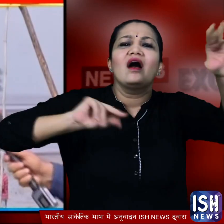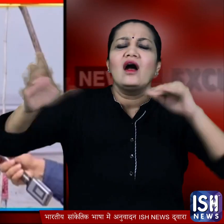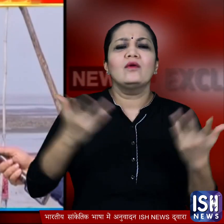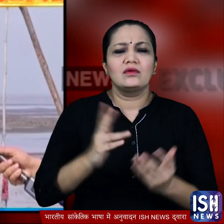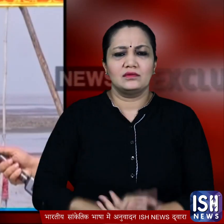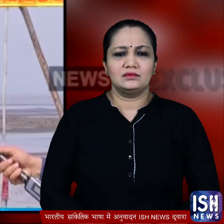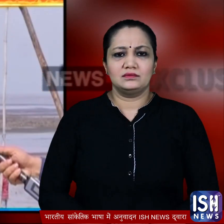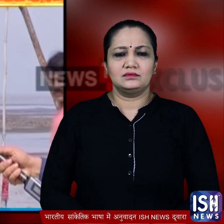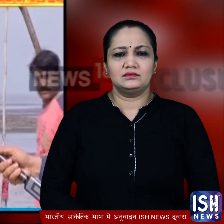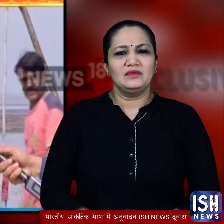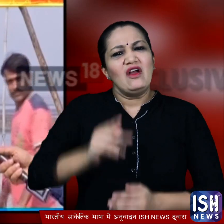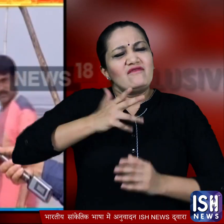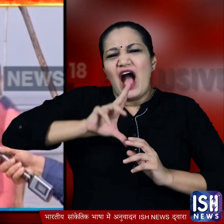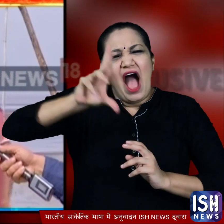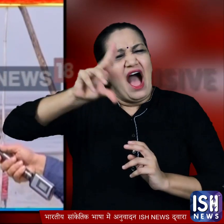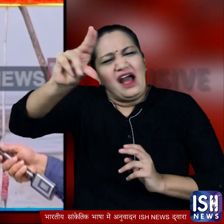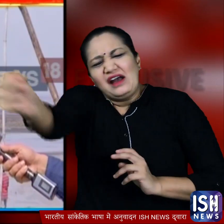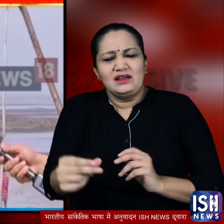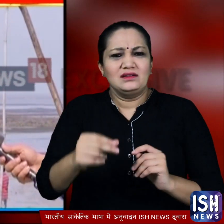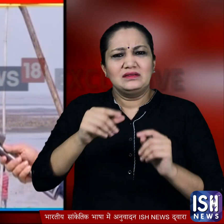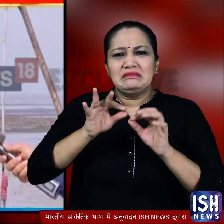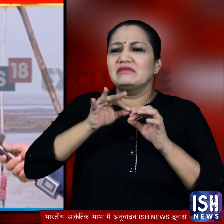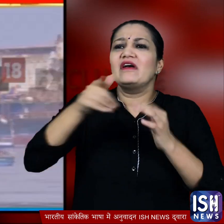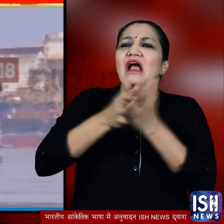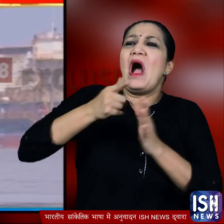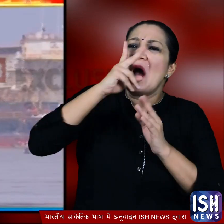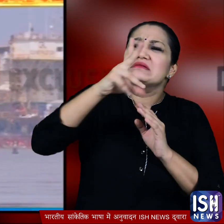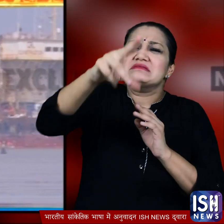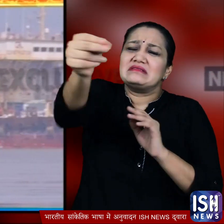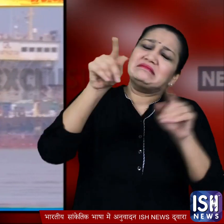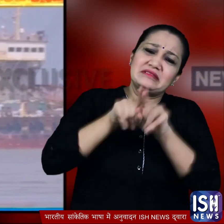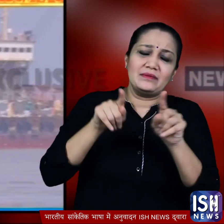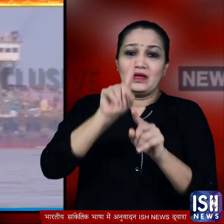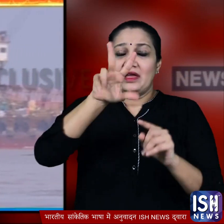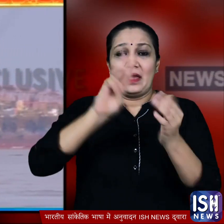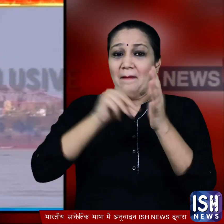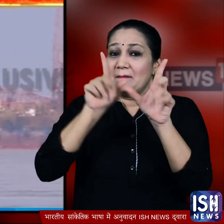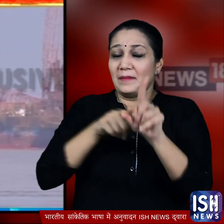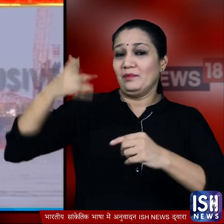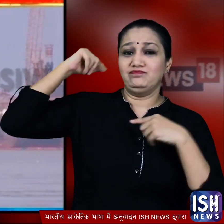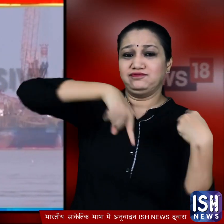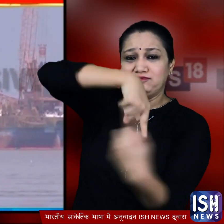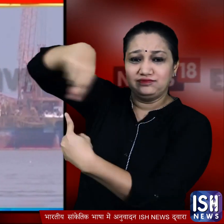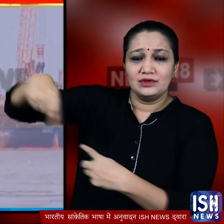हुआ है? बहुत दूर तक है, इस गांव से उस गांव तक। 18 मई को आए तूफान के वक्त इस